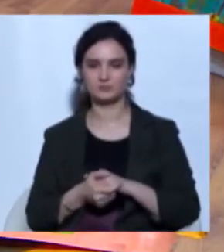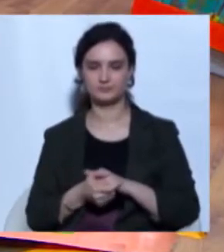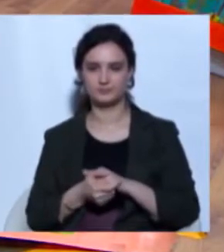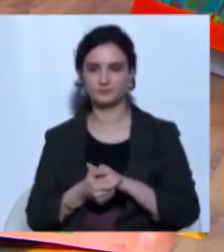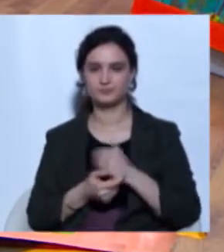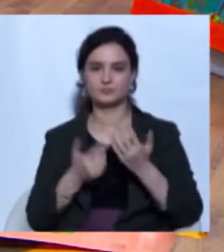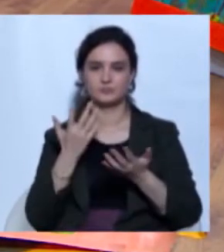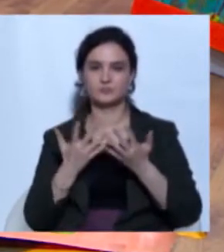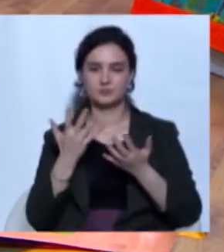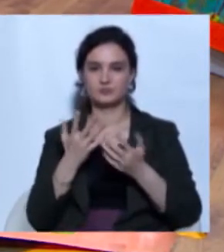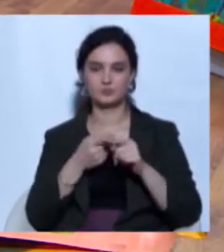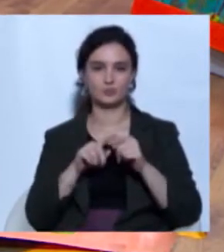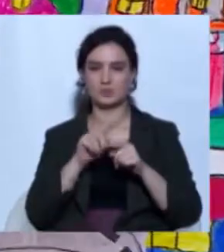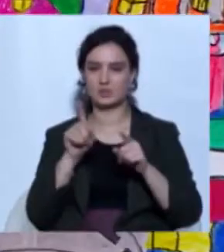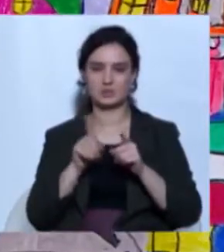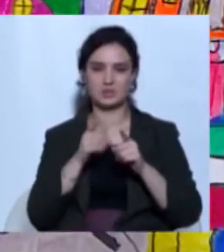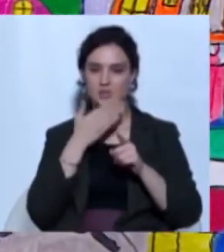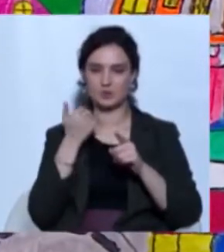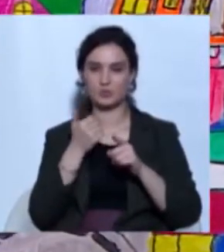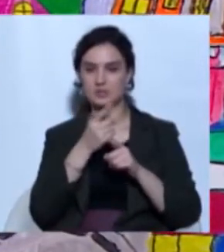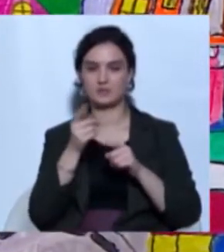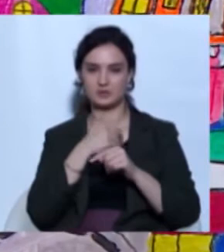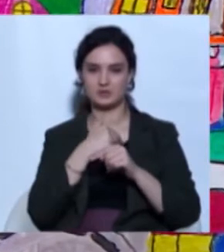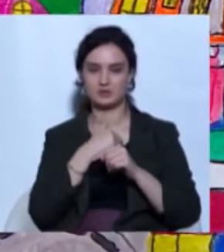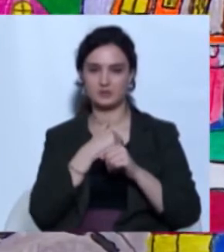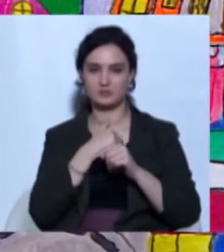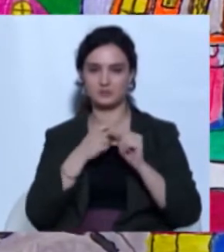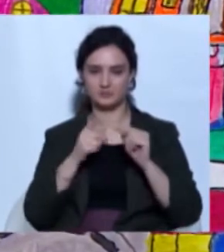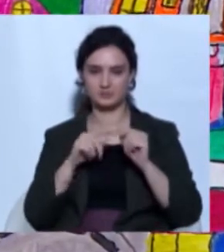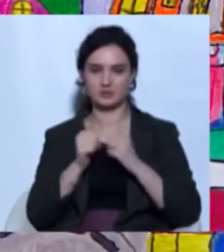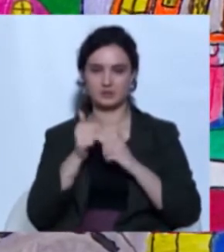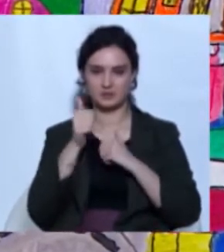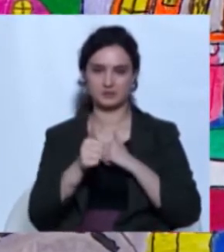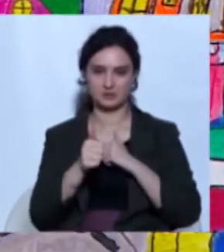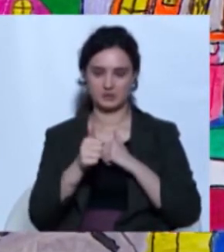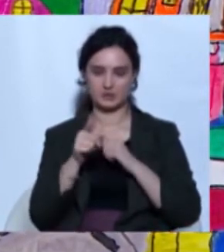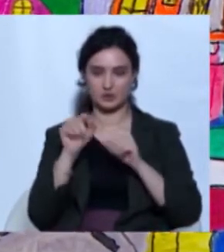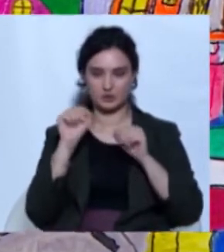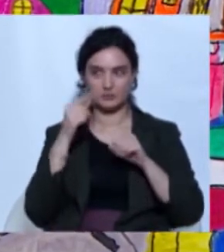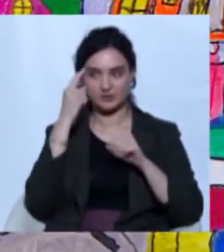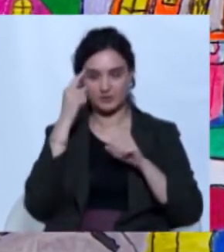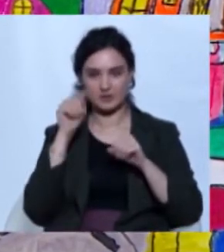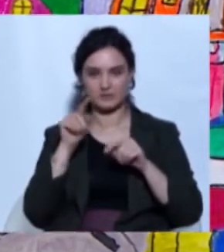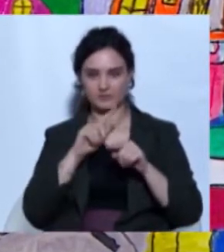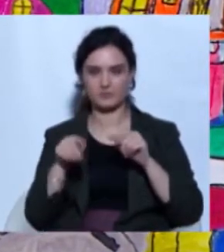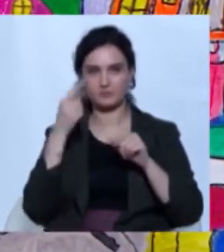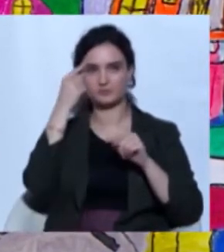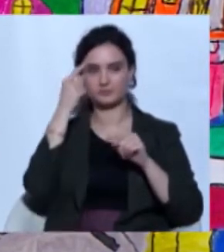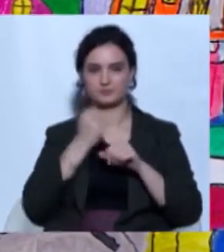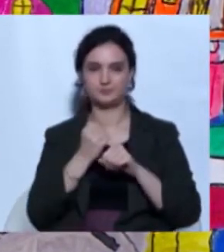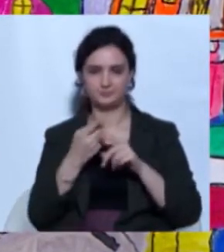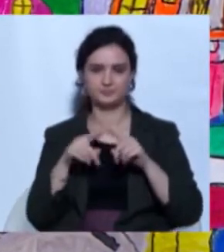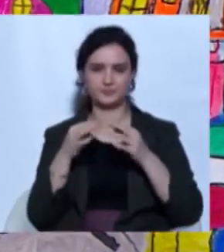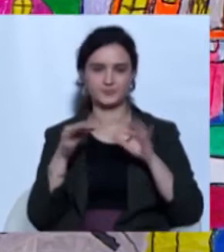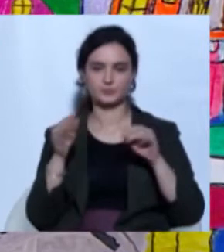თუ რაღაცა ისე არ არის როგორც თქვენ გინდათ, ჩაიფიქრეთ წინასწარ და ისე არ იქვე შეგიძლიათ რაღაც. აი ეს თავისუფლება ეგ არის,